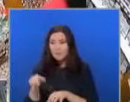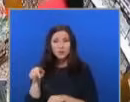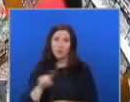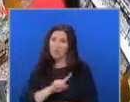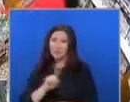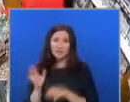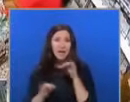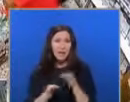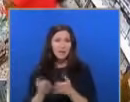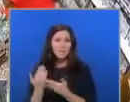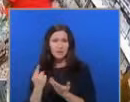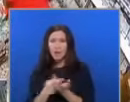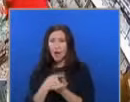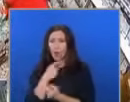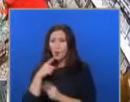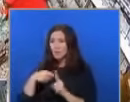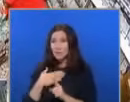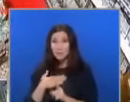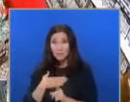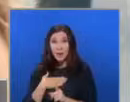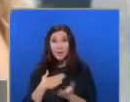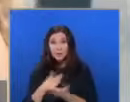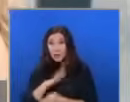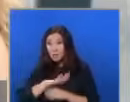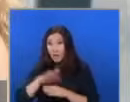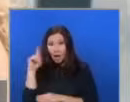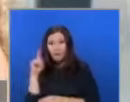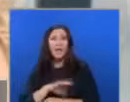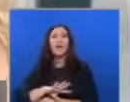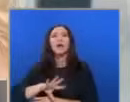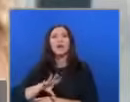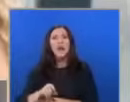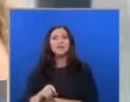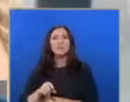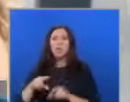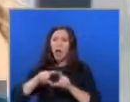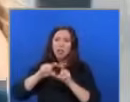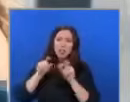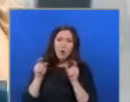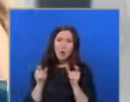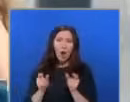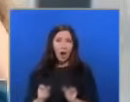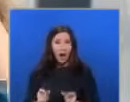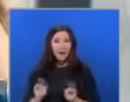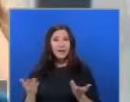не са рядкост. Преди няколко месеца имахме посред бял ден кражби на луканки.